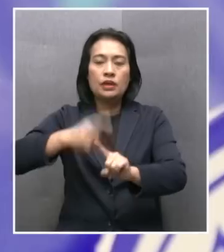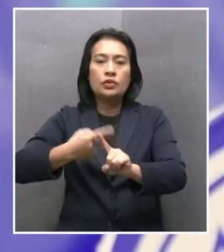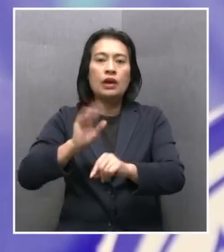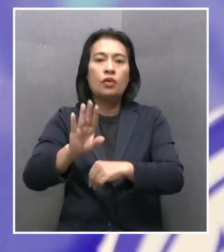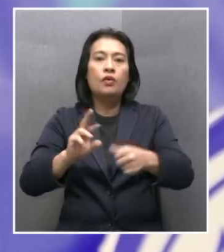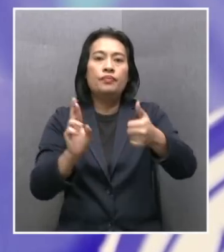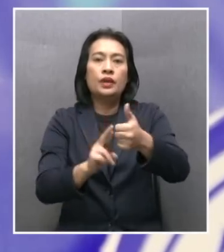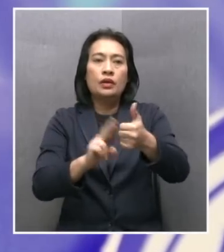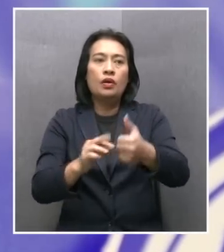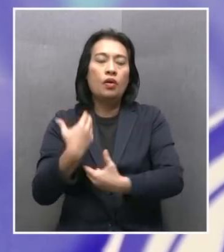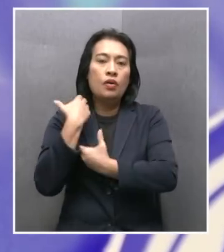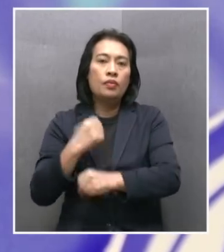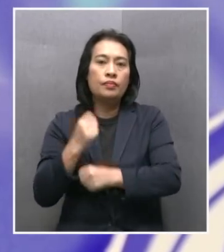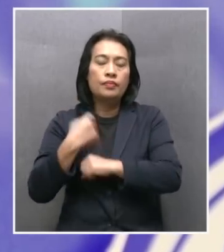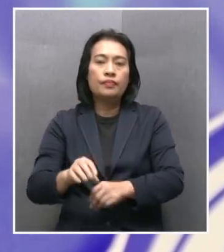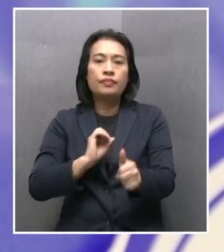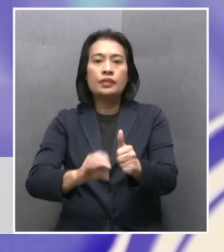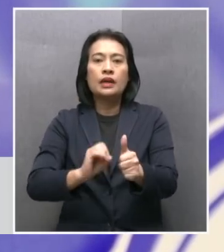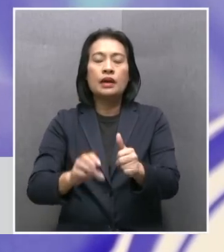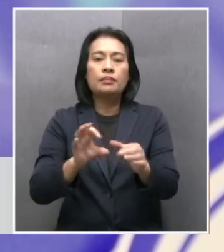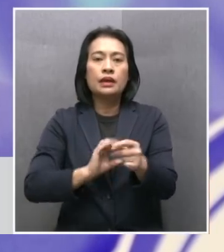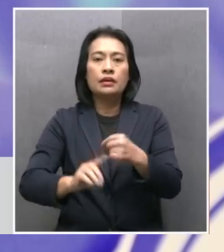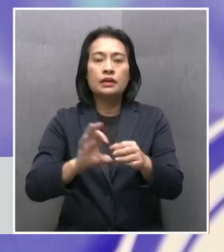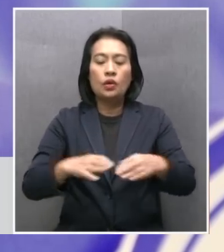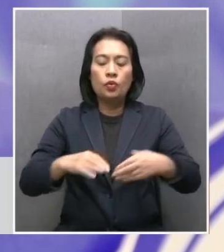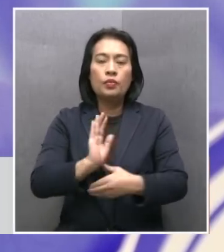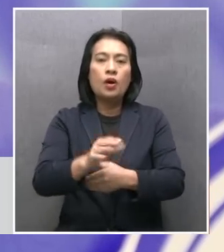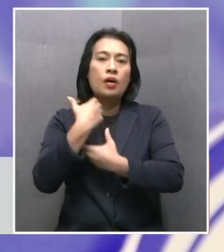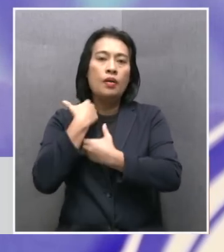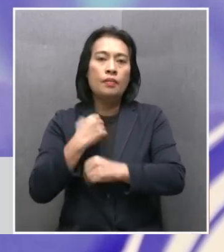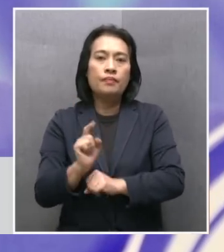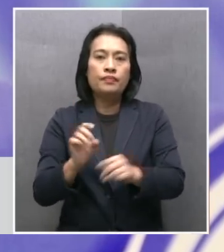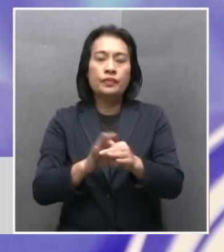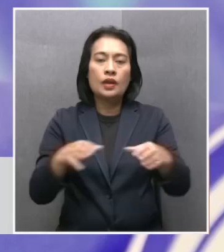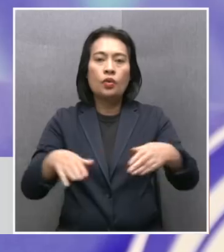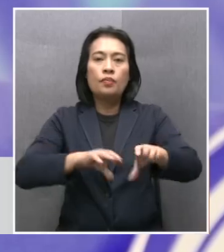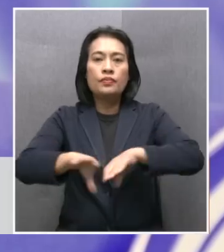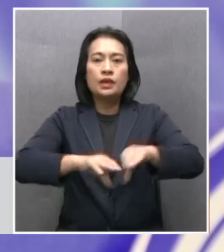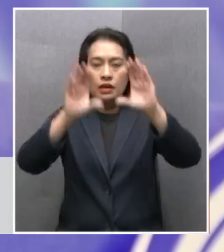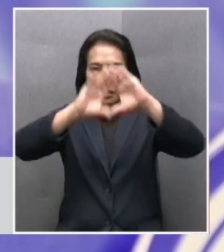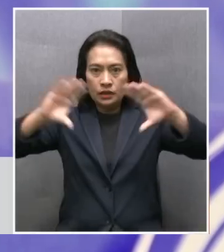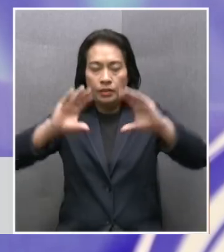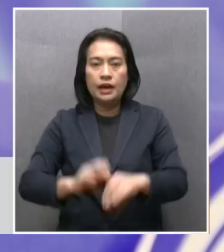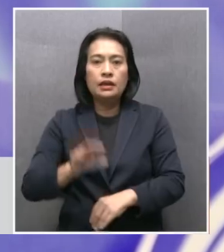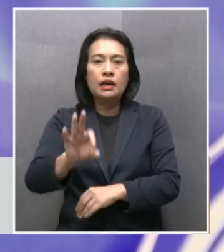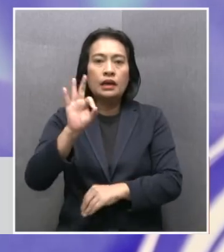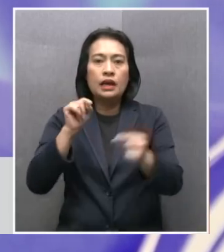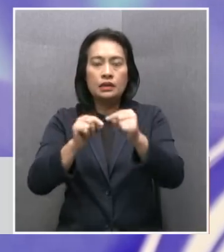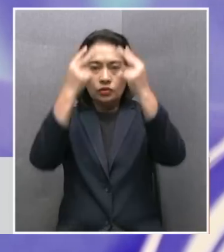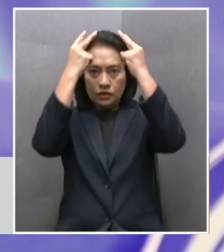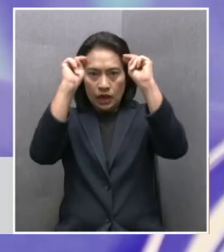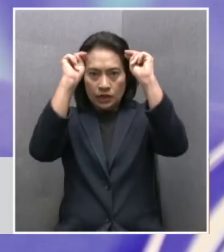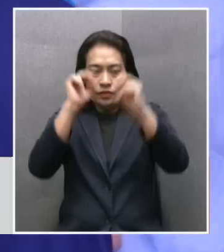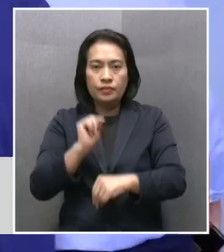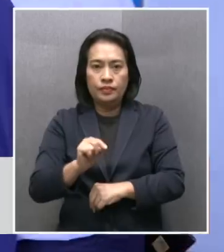พรรคประชาธิปัตย์ให้ความเห็นเกี่ยวกับท่าทีของพรรคประชาธิปัตย์ในการจัดตั้งรัฐบาลและการเลือกนายกรัฐมนตรีว่า